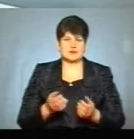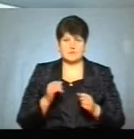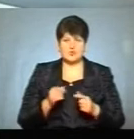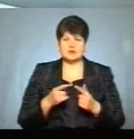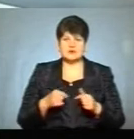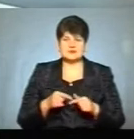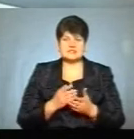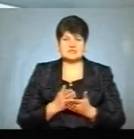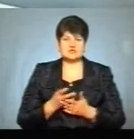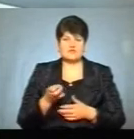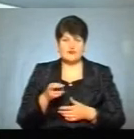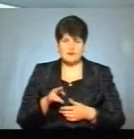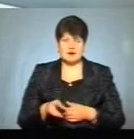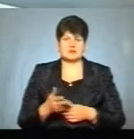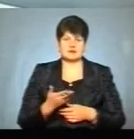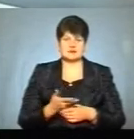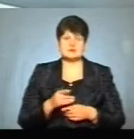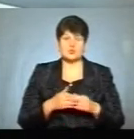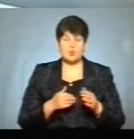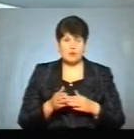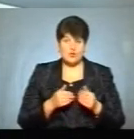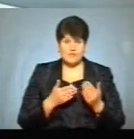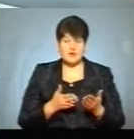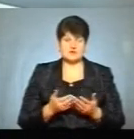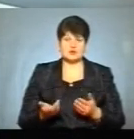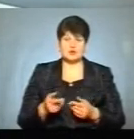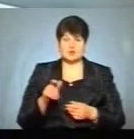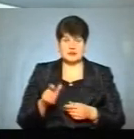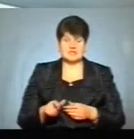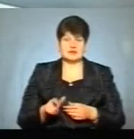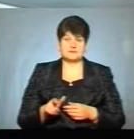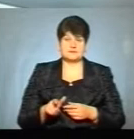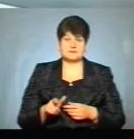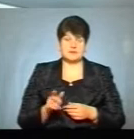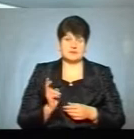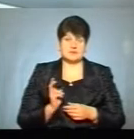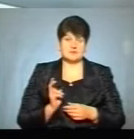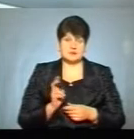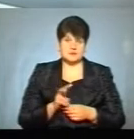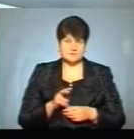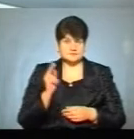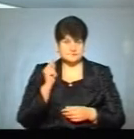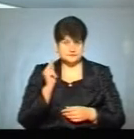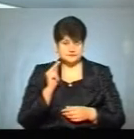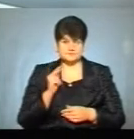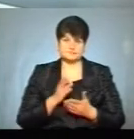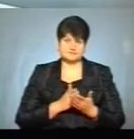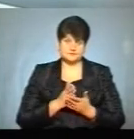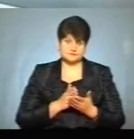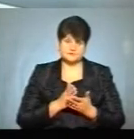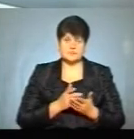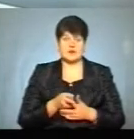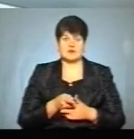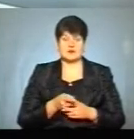організувати стажування в роботодавці безпосередньо за тою професією чи спеціальністю. Людина певний час вона проходить то навчання, проходить стажування, за нею